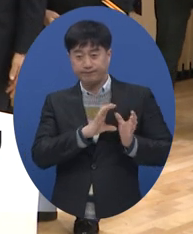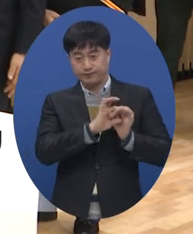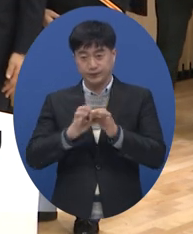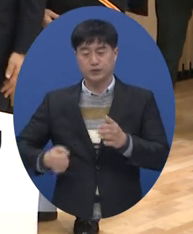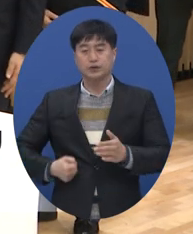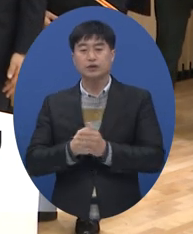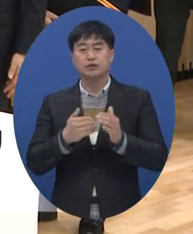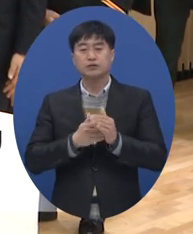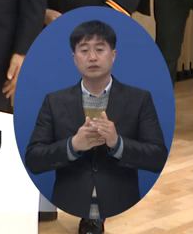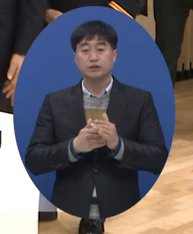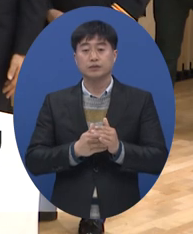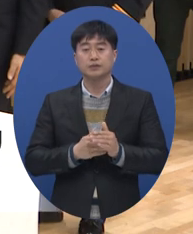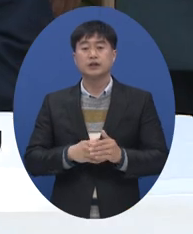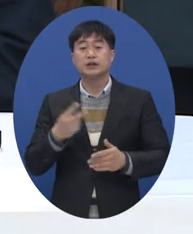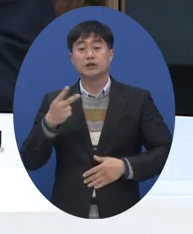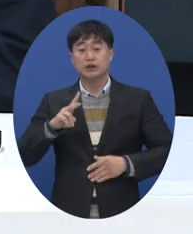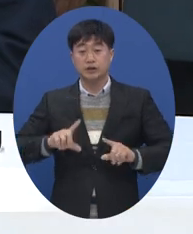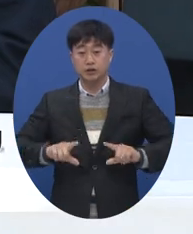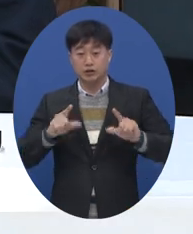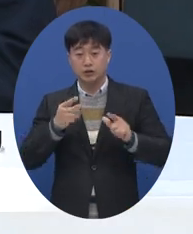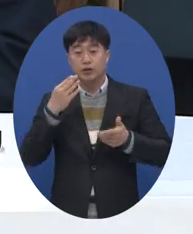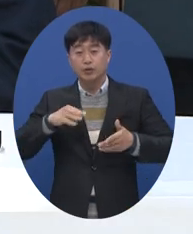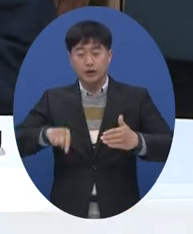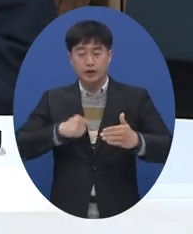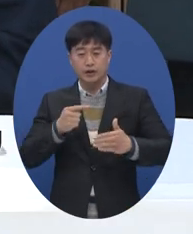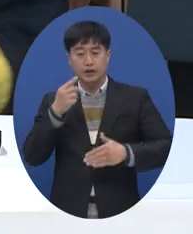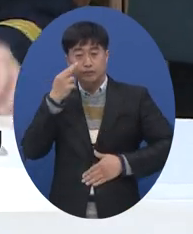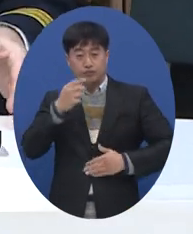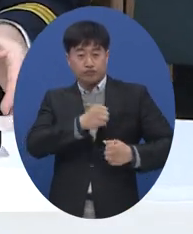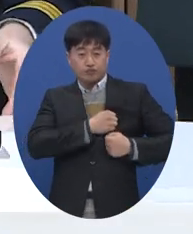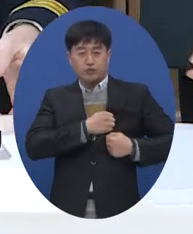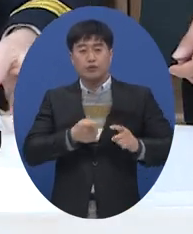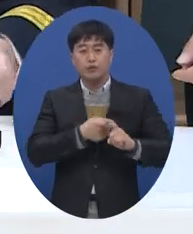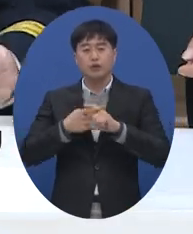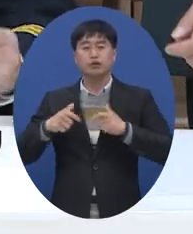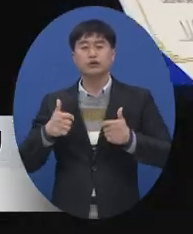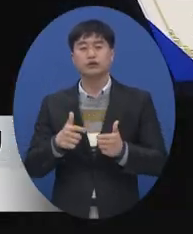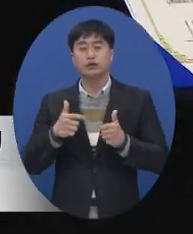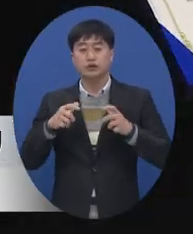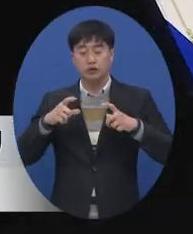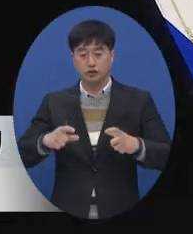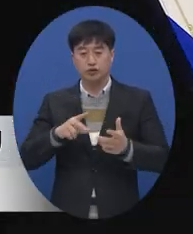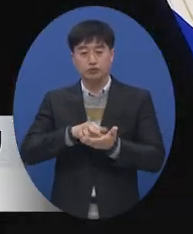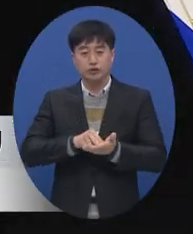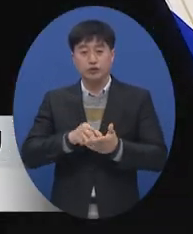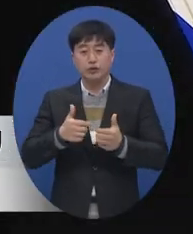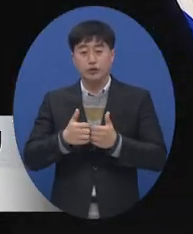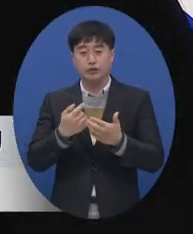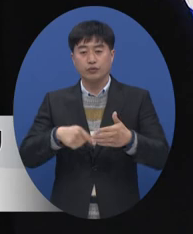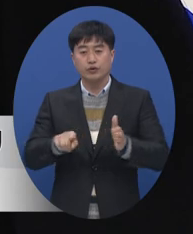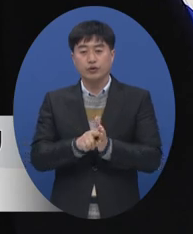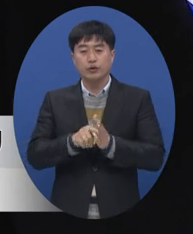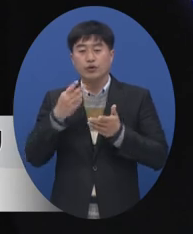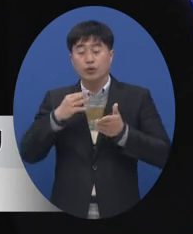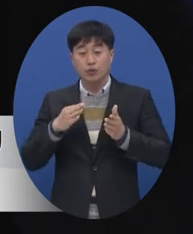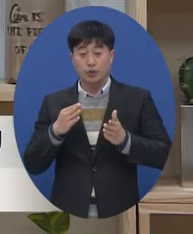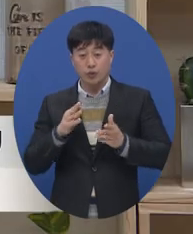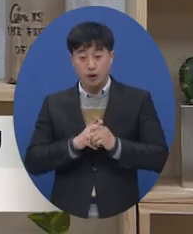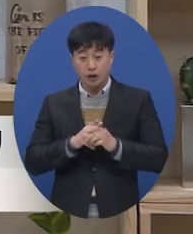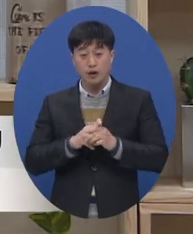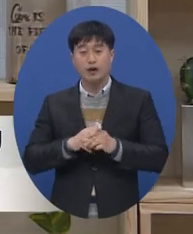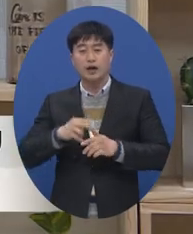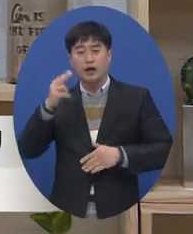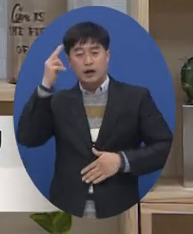한미 협력 협의회 는 지난 2002년 경기도 대미궁 관련 지역 현안을 논의하기 위해 경기도가 주한미군과 결성한